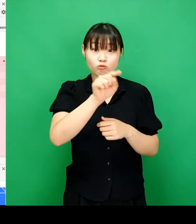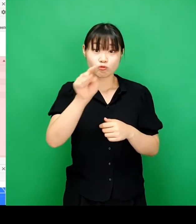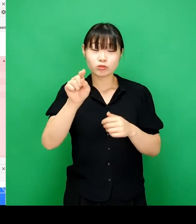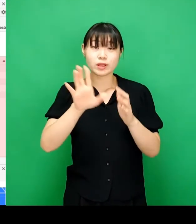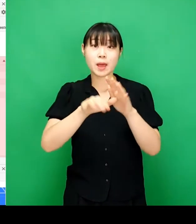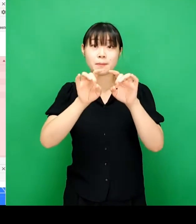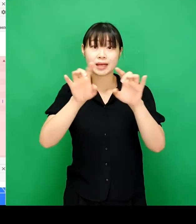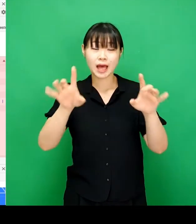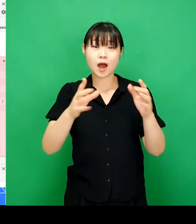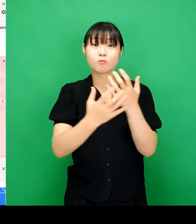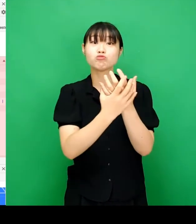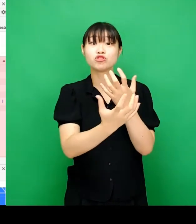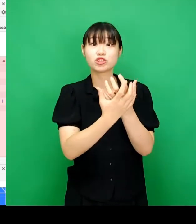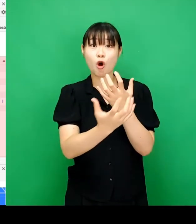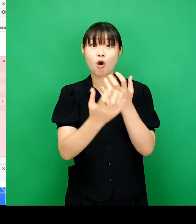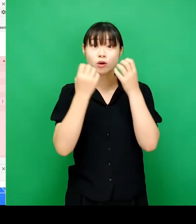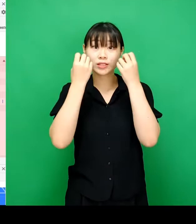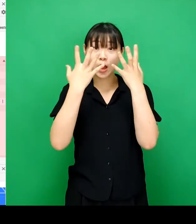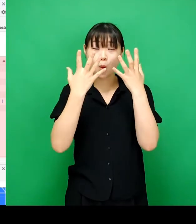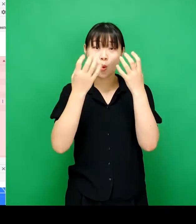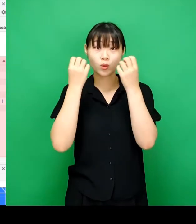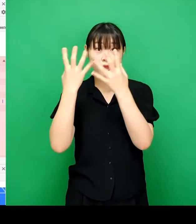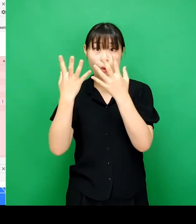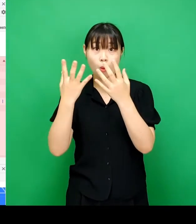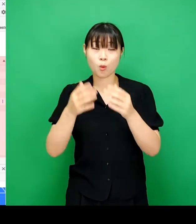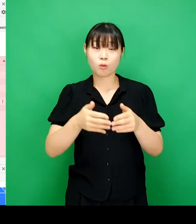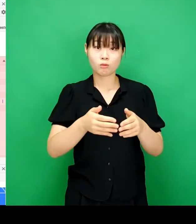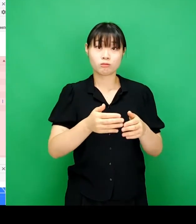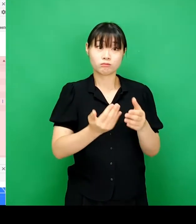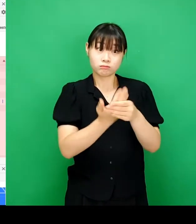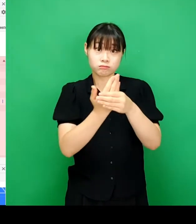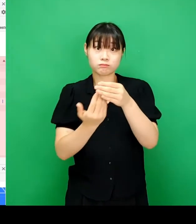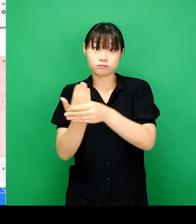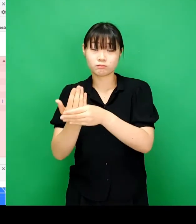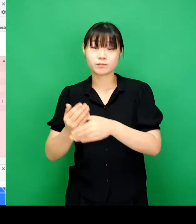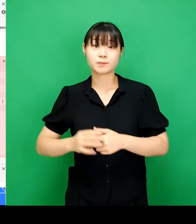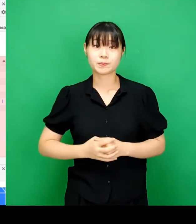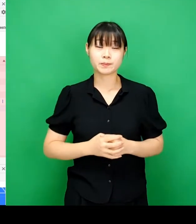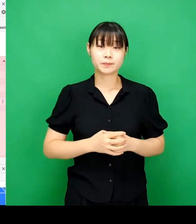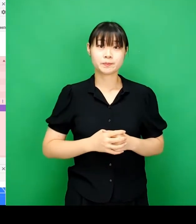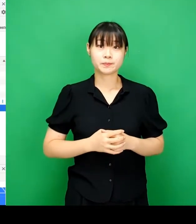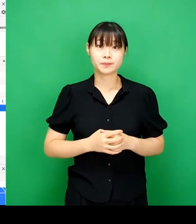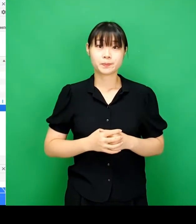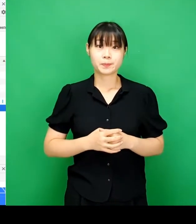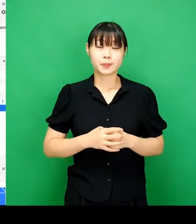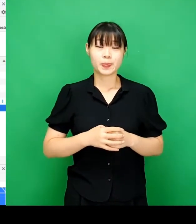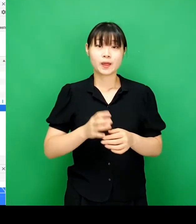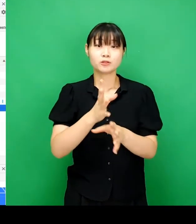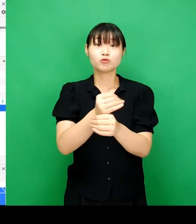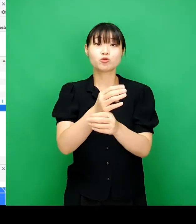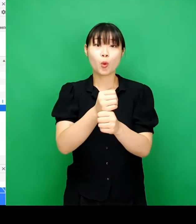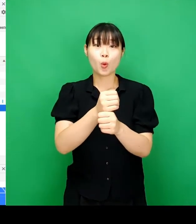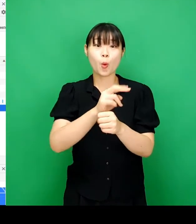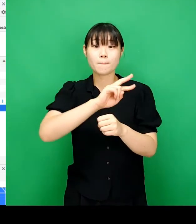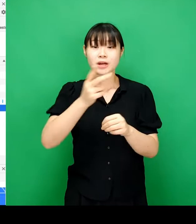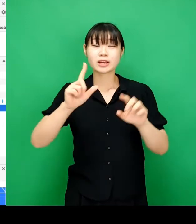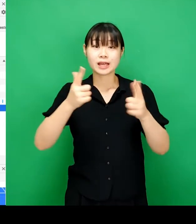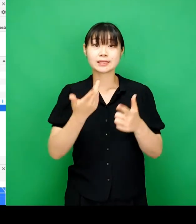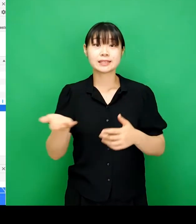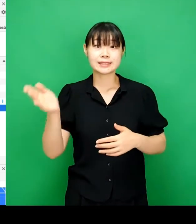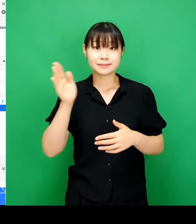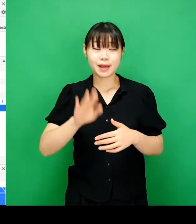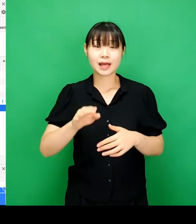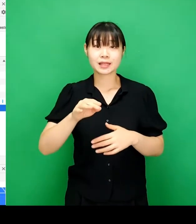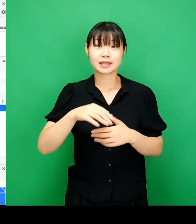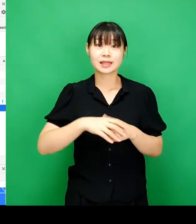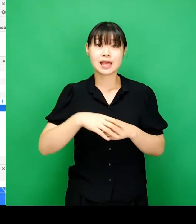페이지 번호를 클릭할 때마다 문서가 하나씩 새로 생성되는 것을 확인할 수 있습니다. 웹주소